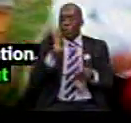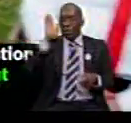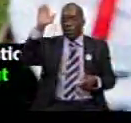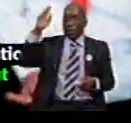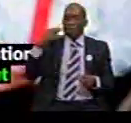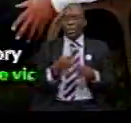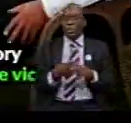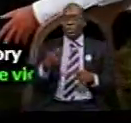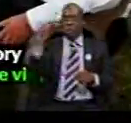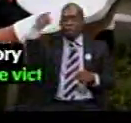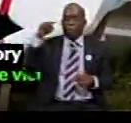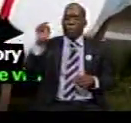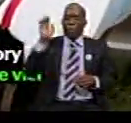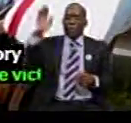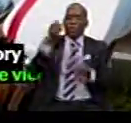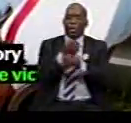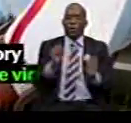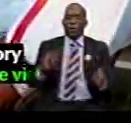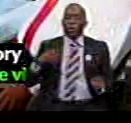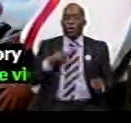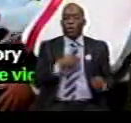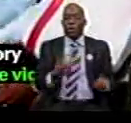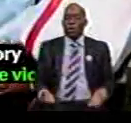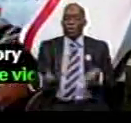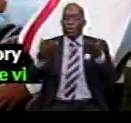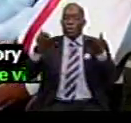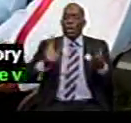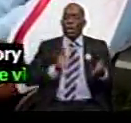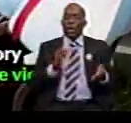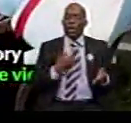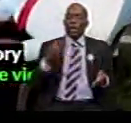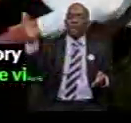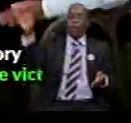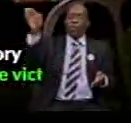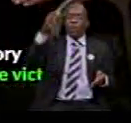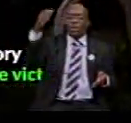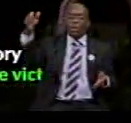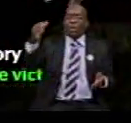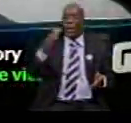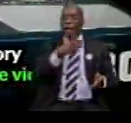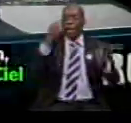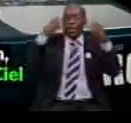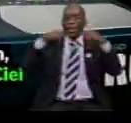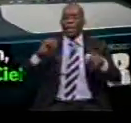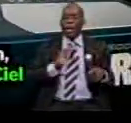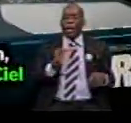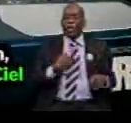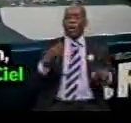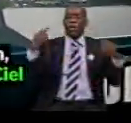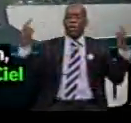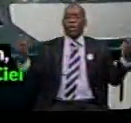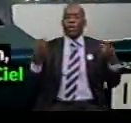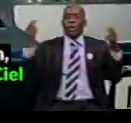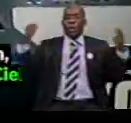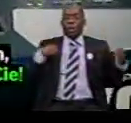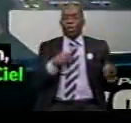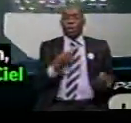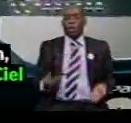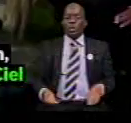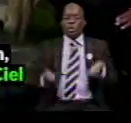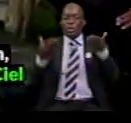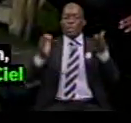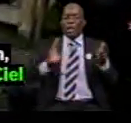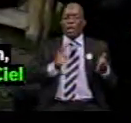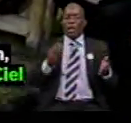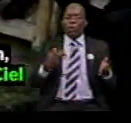خلاصنا نرفع الأعلام ونعلن نصرنا أيدي طاهرة